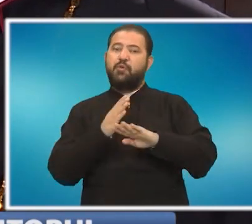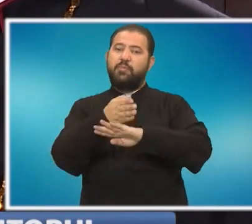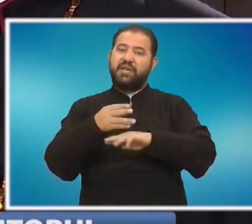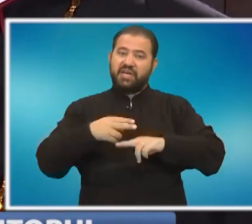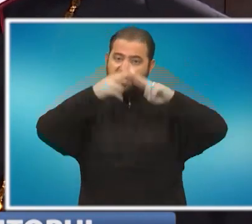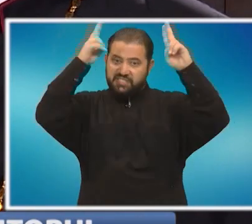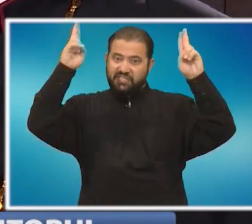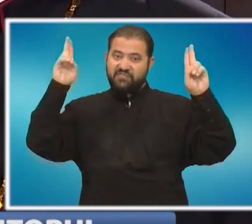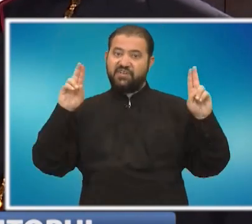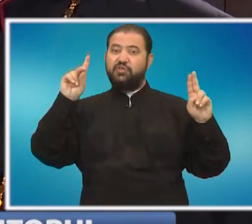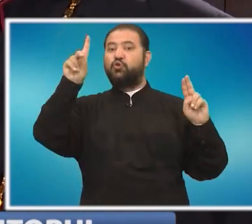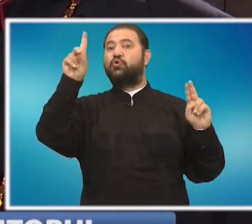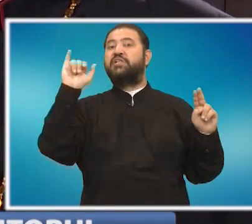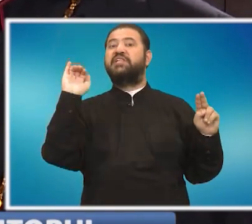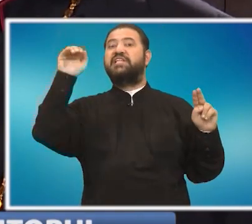știută fiind